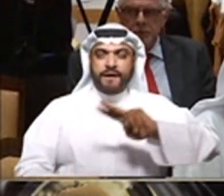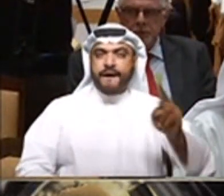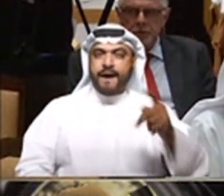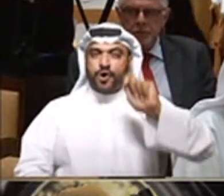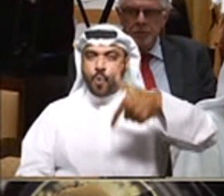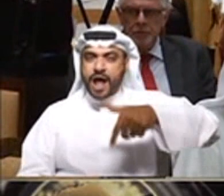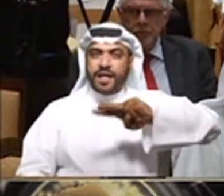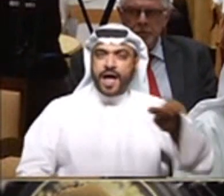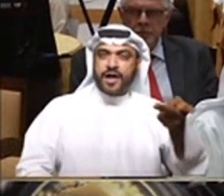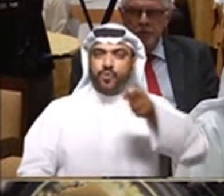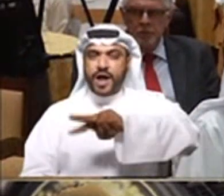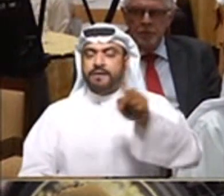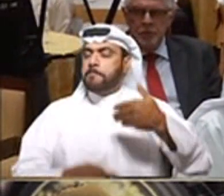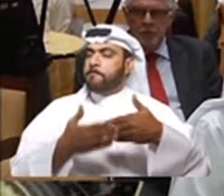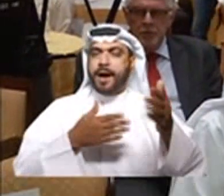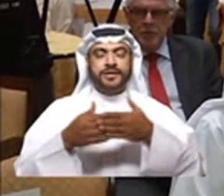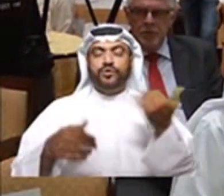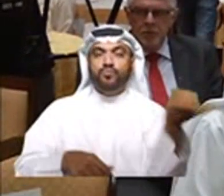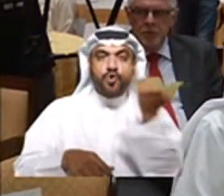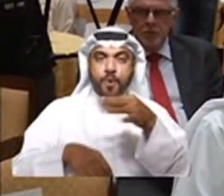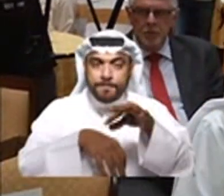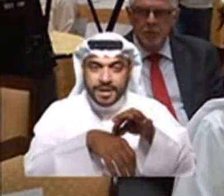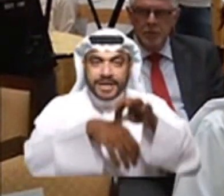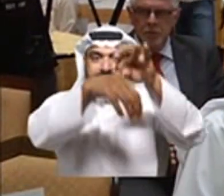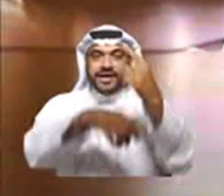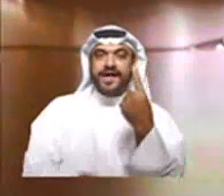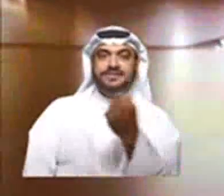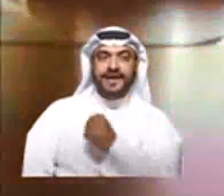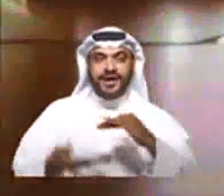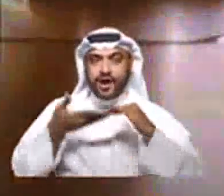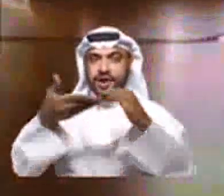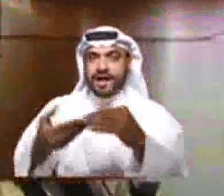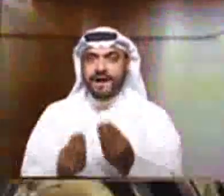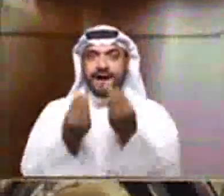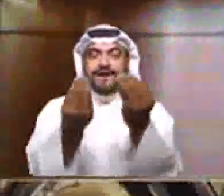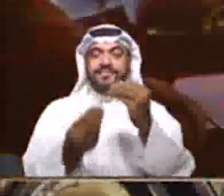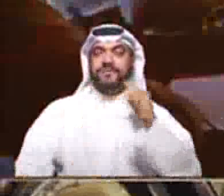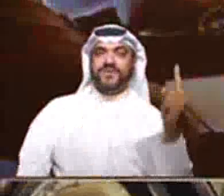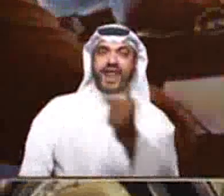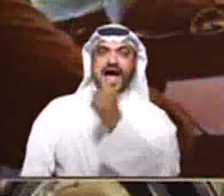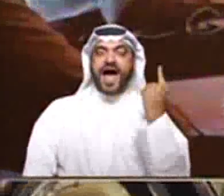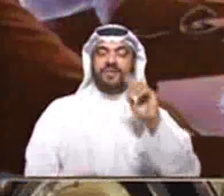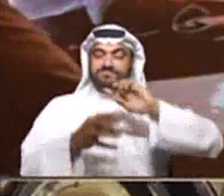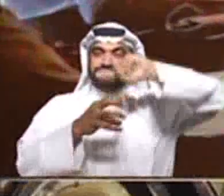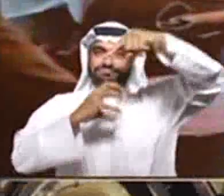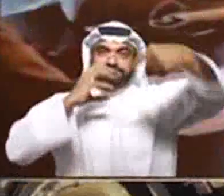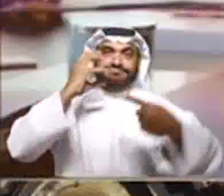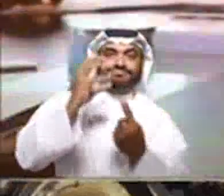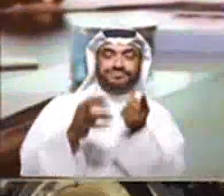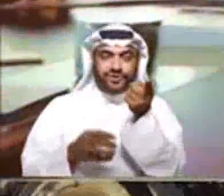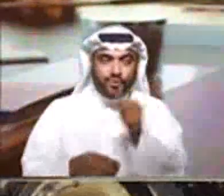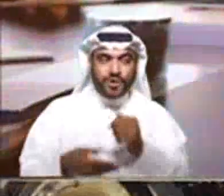الأخرى، الإنسان هو إنسان، الخدمة هي بلا حدود. تطبيق حلول هندسية مستدامة في